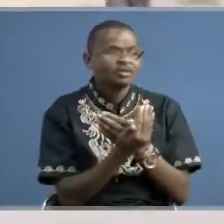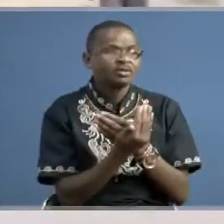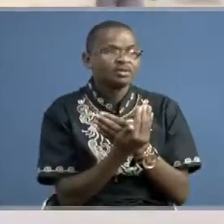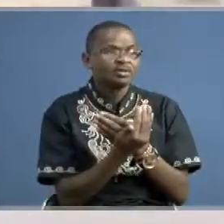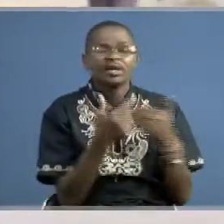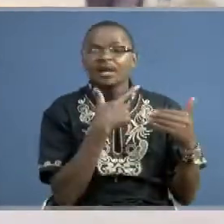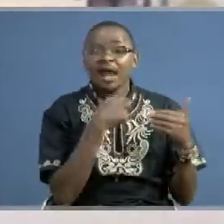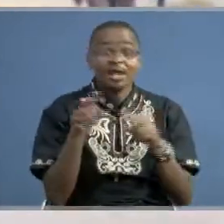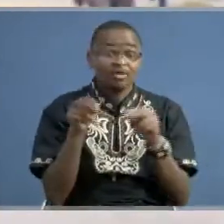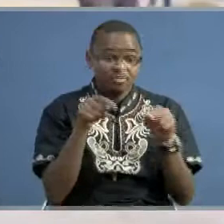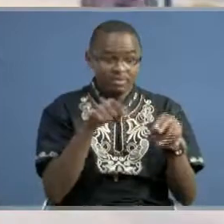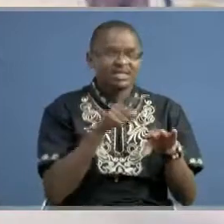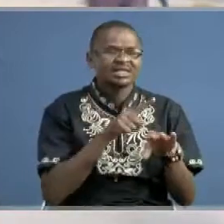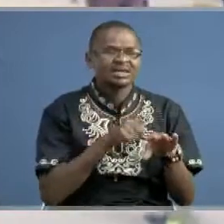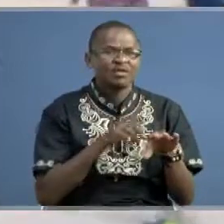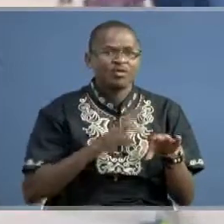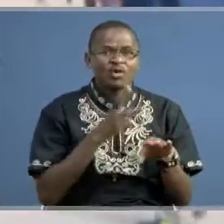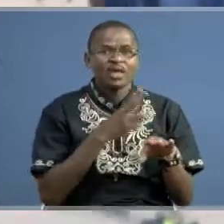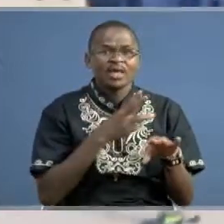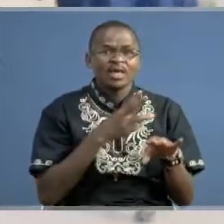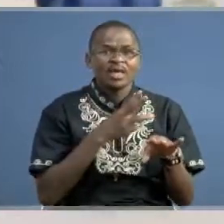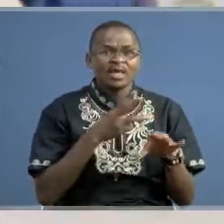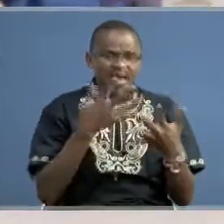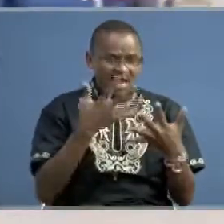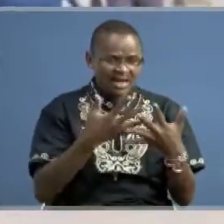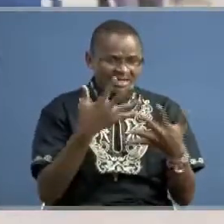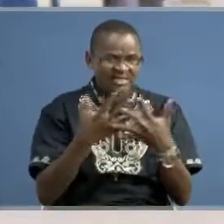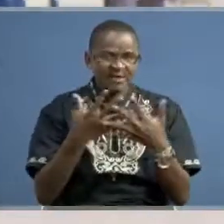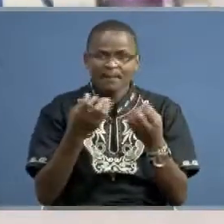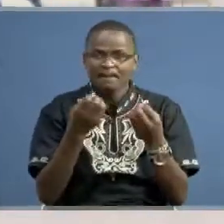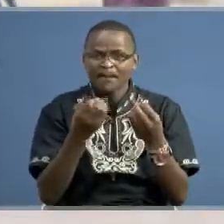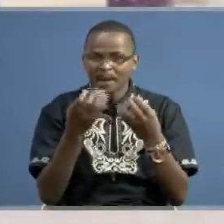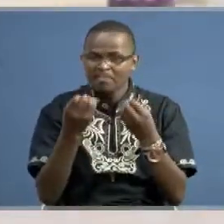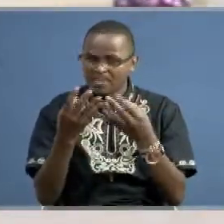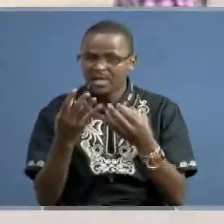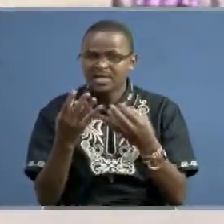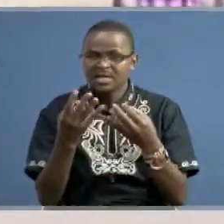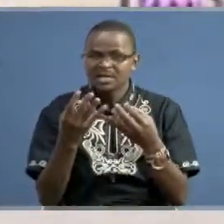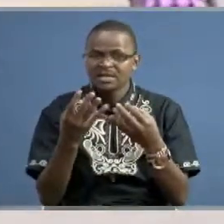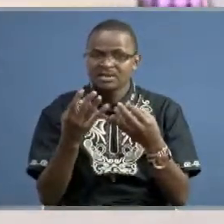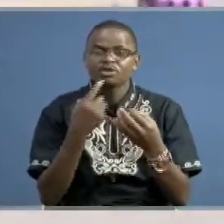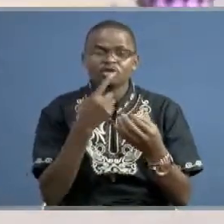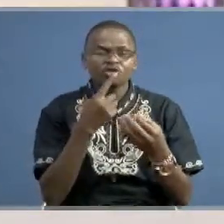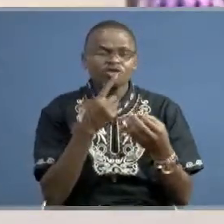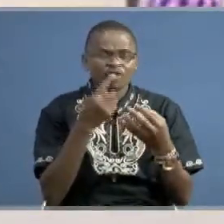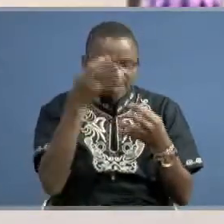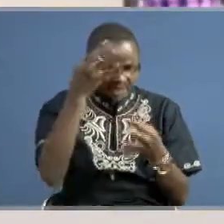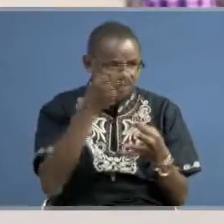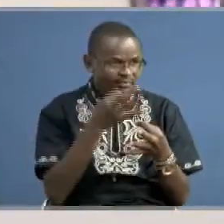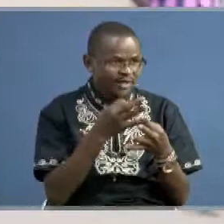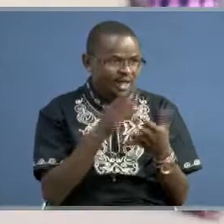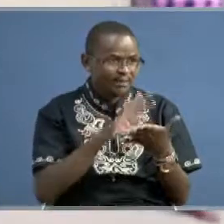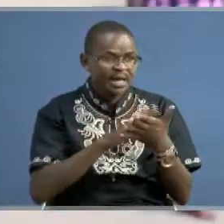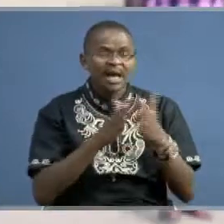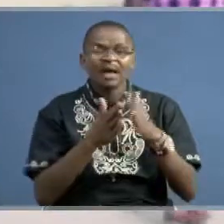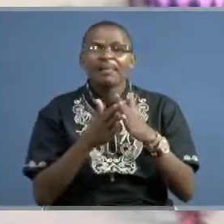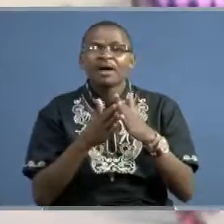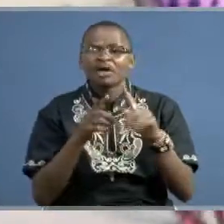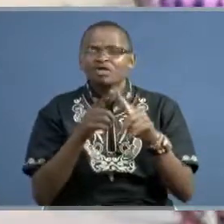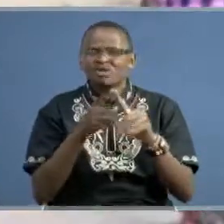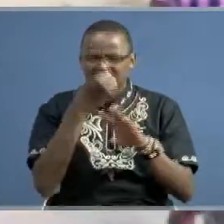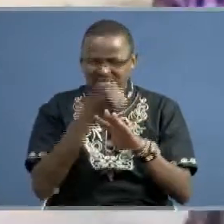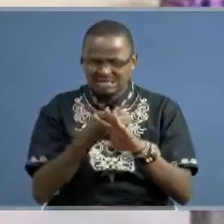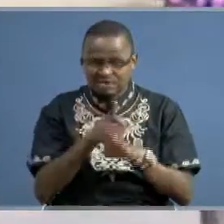only that this time we arrested more than we normally do every day. So they decided we are too hard on